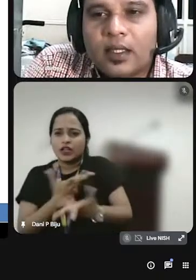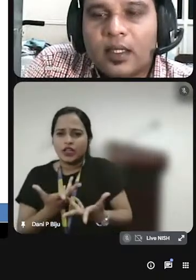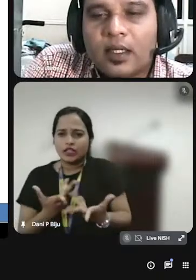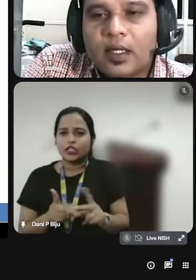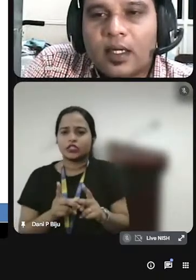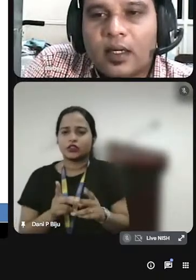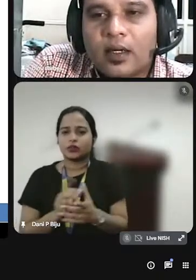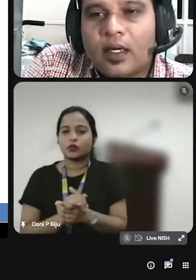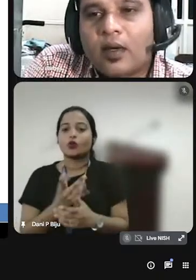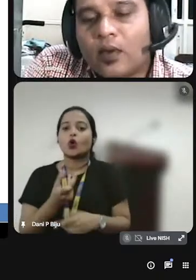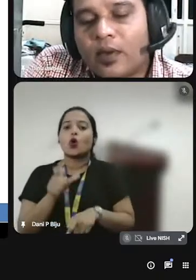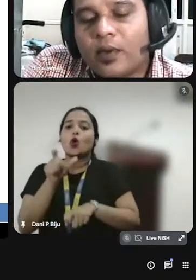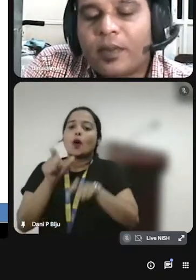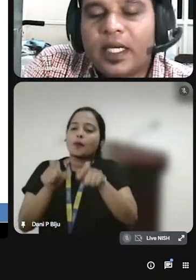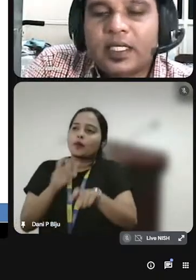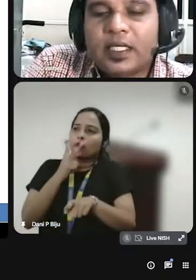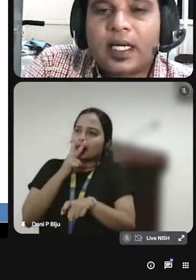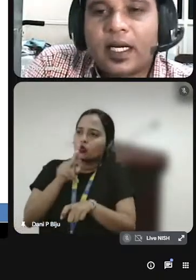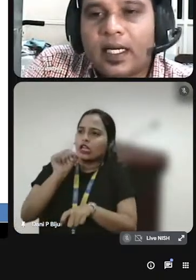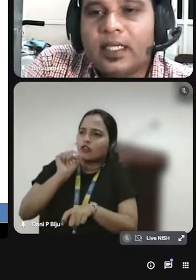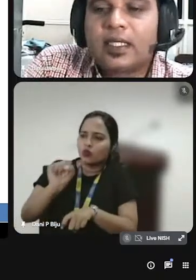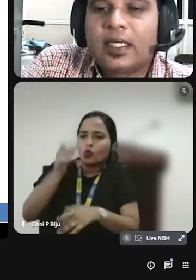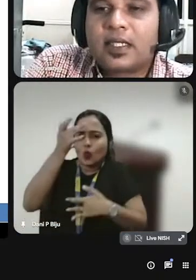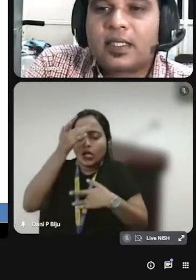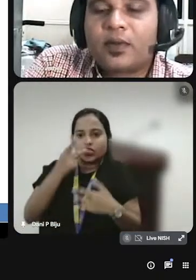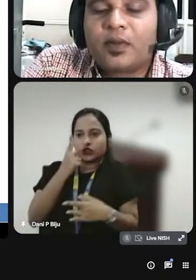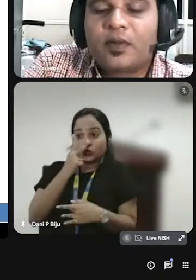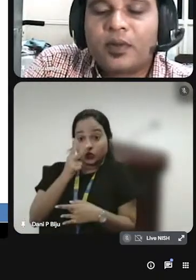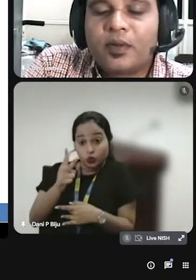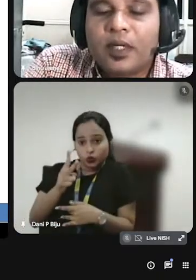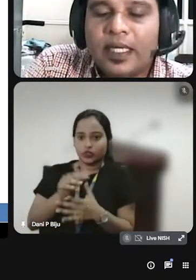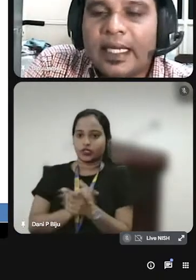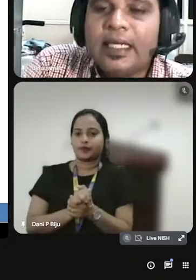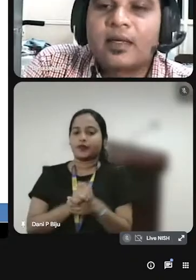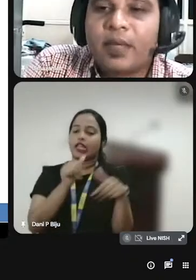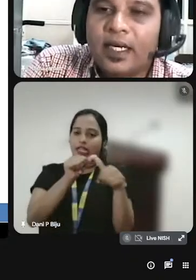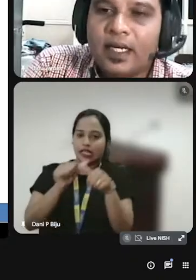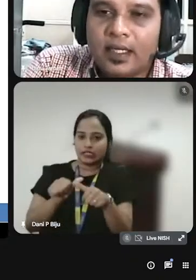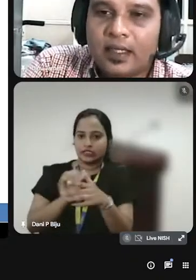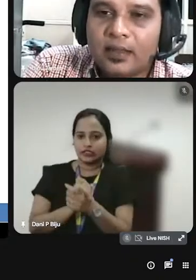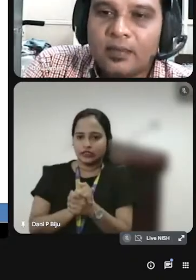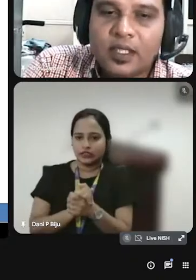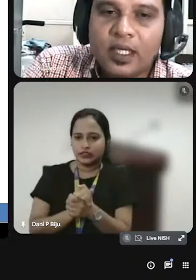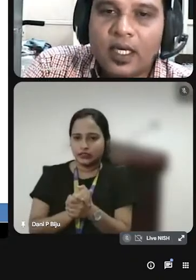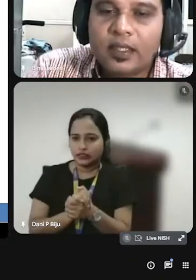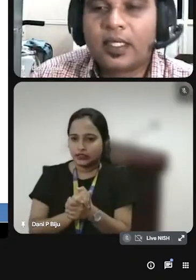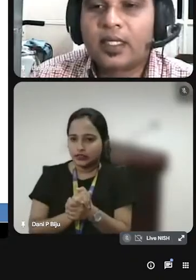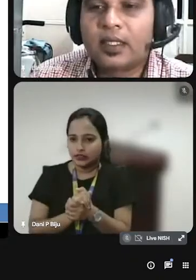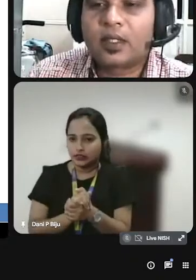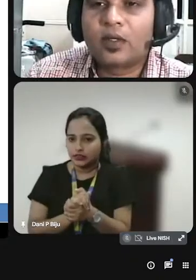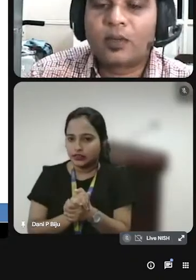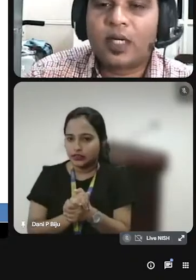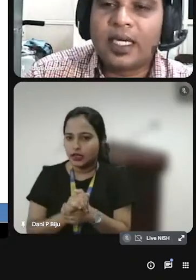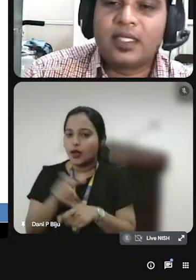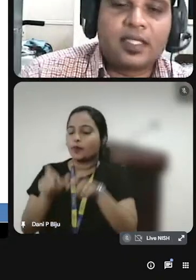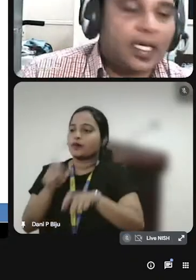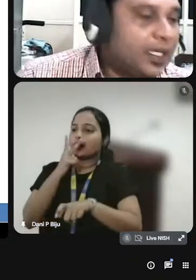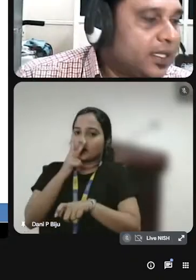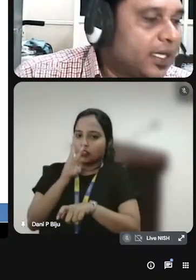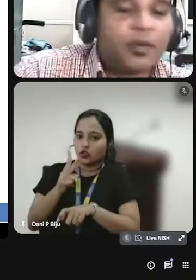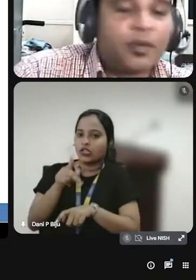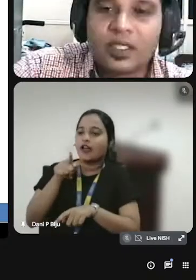ഓരോ പേഷ്യൻസിന്റെ കണ്ടീഷൻസ് നോക്കിയിട്ടാണോ ചെയ്യുന്നത്? കണ്ടീഷൻ അനുസരിച്ച് ഒരു ടൈലർ മെയ്ഡ് ആയിട്ടാണ് നമ്മൾ ചെയ്യുക. ഞാൻ നേരത്തെ പറഞ്ഞത് നമ്മൾ